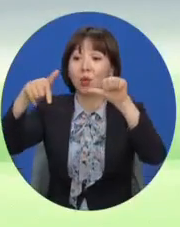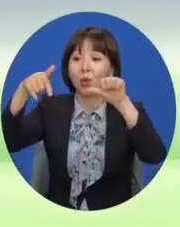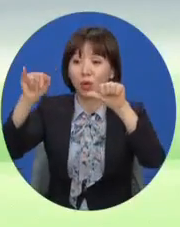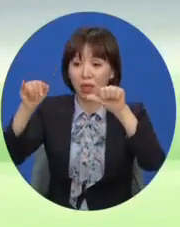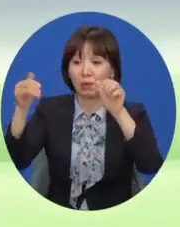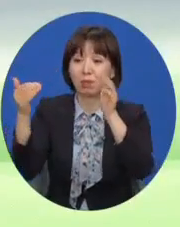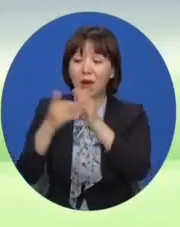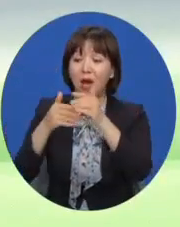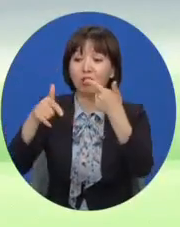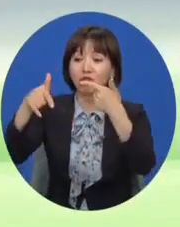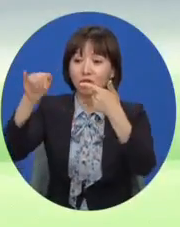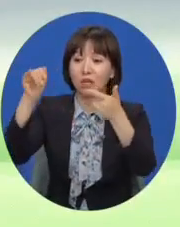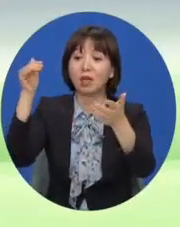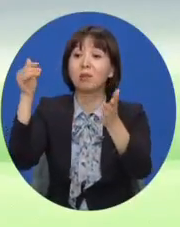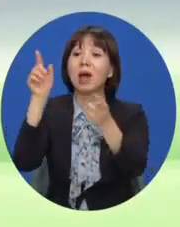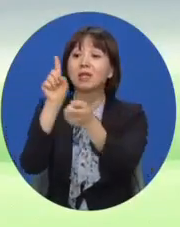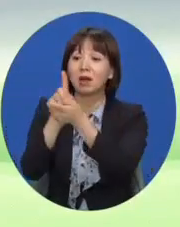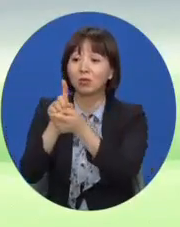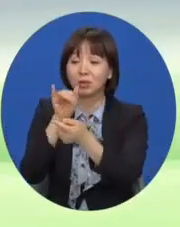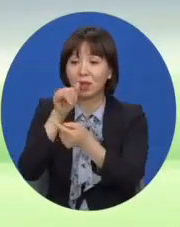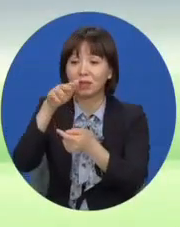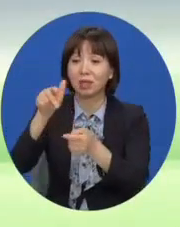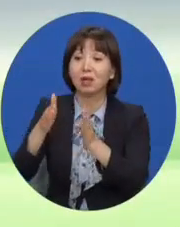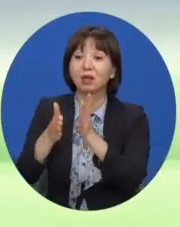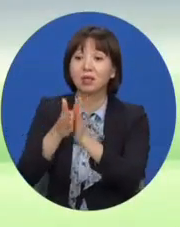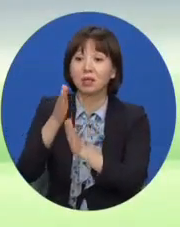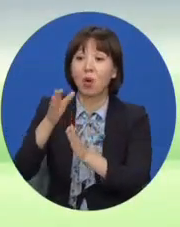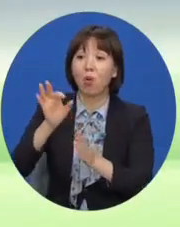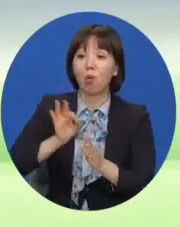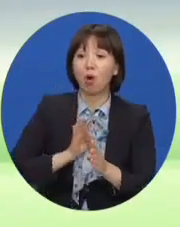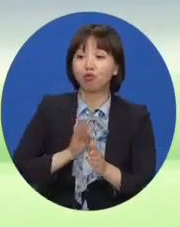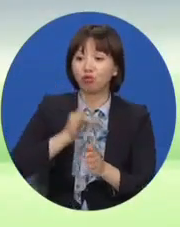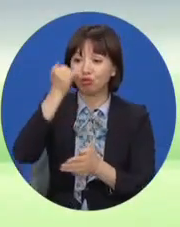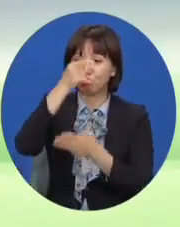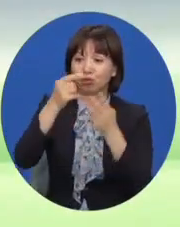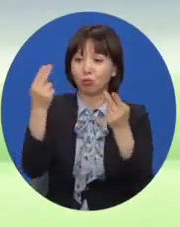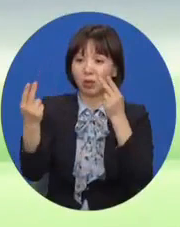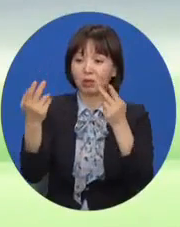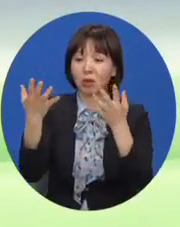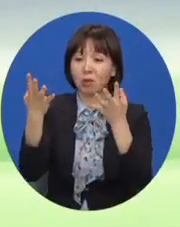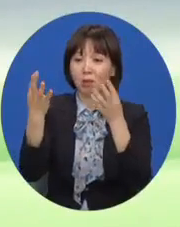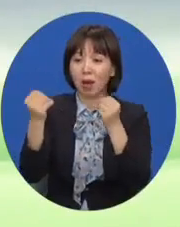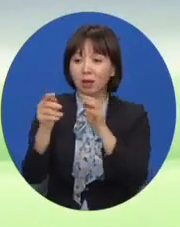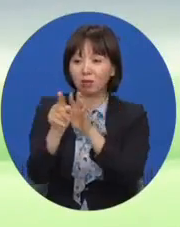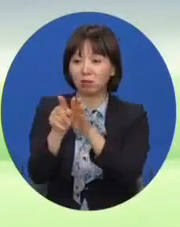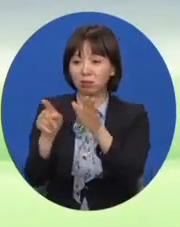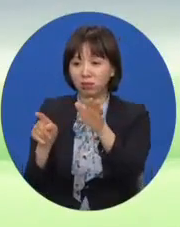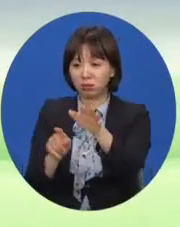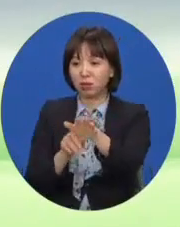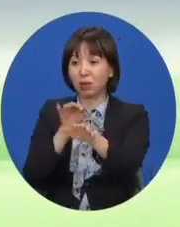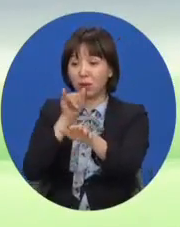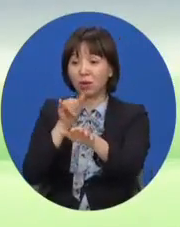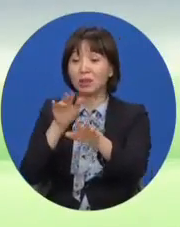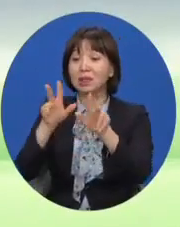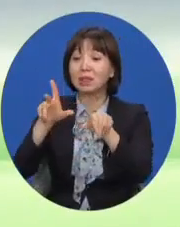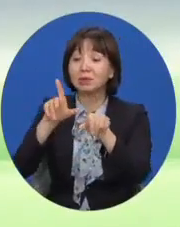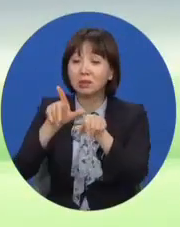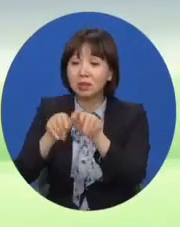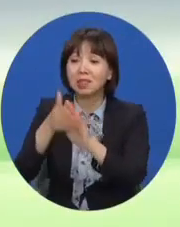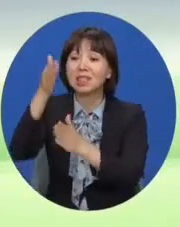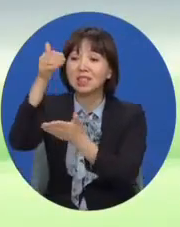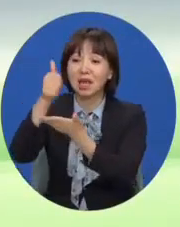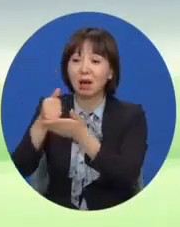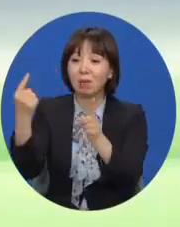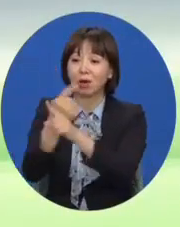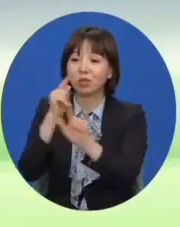지나면서 6기를 맞이하고 있습니다. 그동안에 제천시는 원주 충주에 비해서 많은 후퇴를 하고 있습니다. 이 시간에 시장을 바꾸지